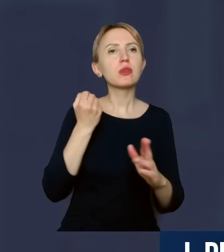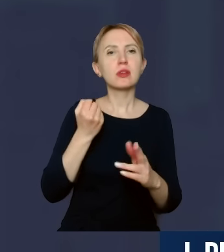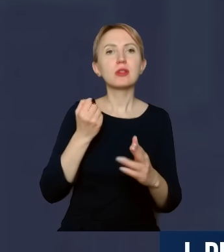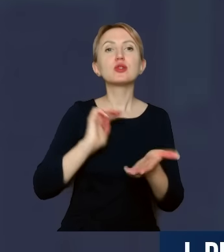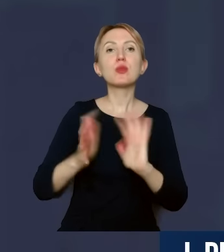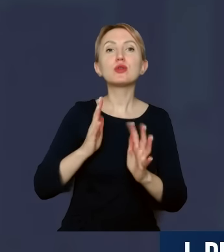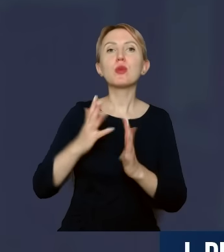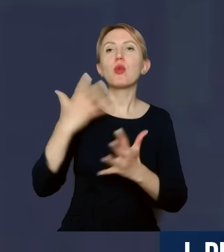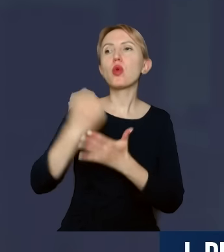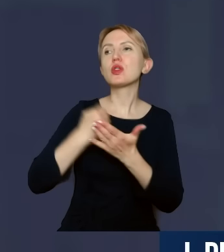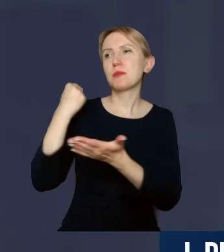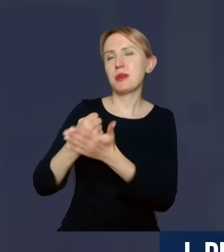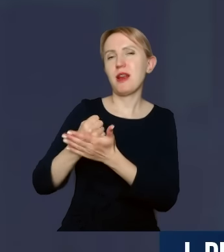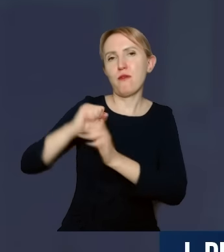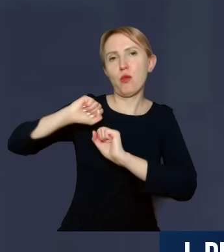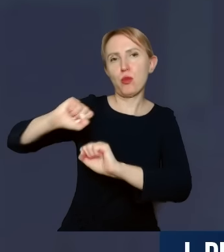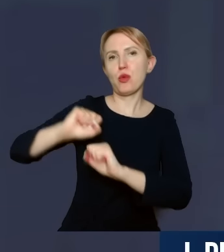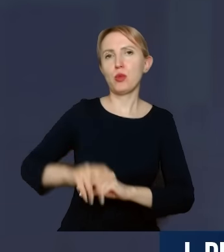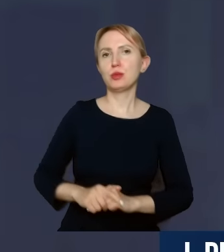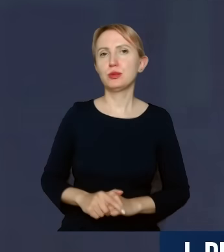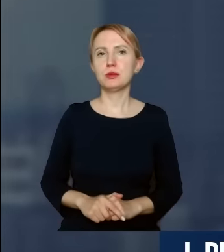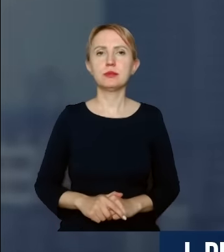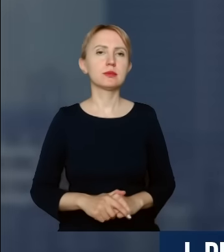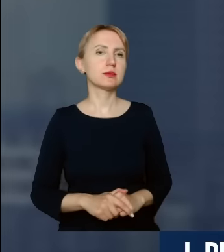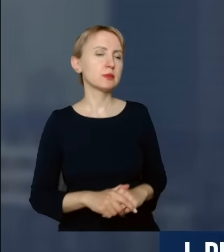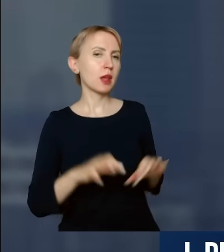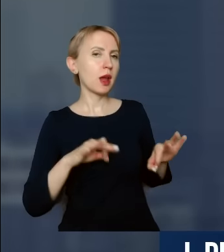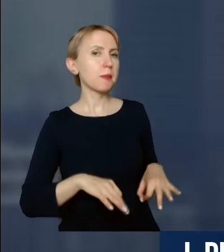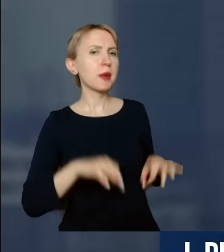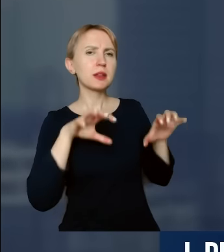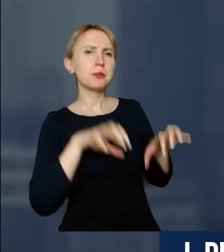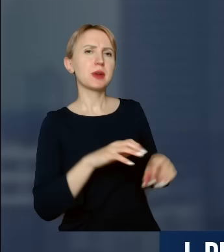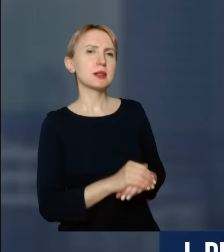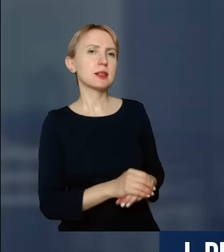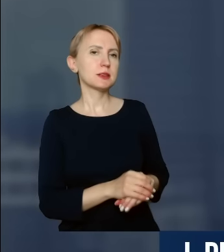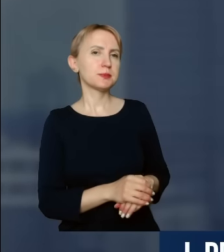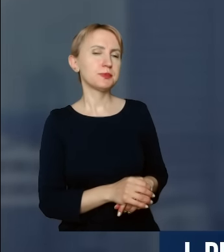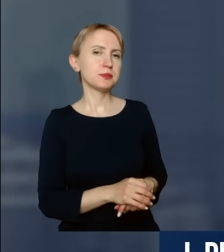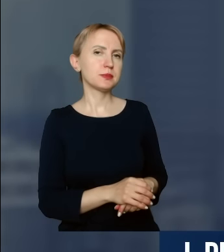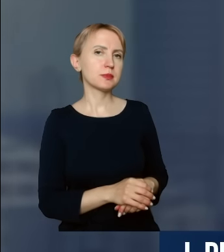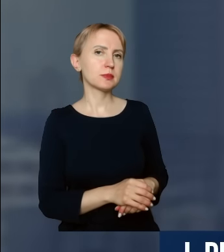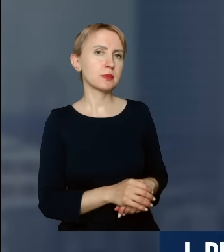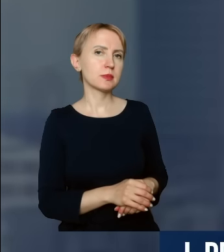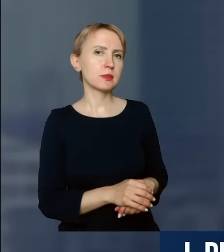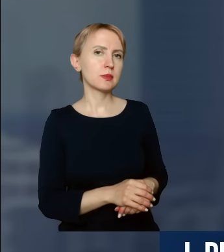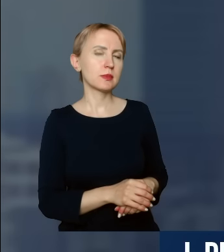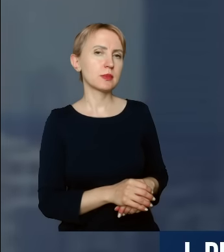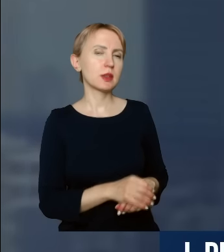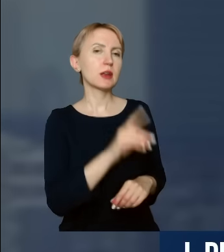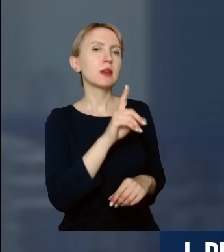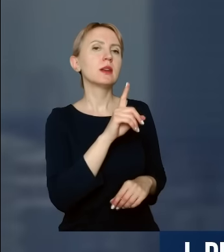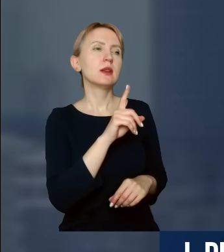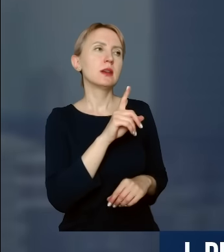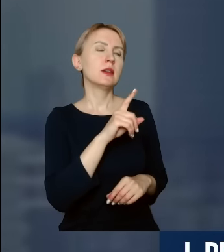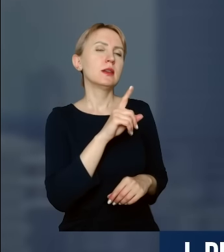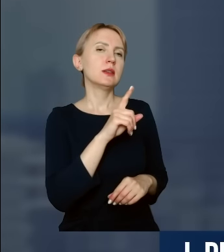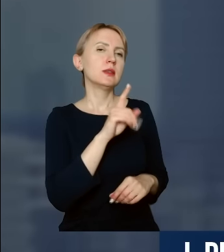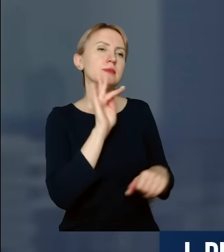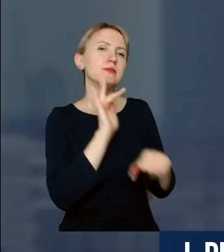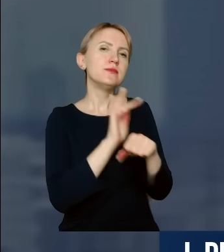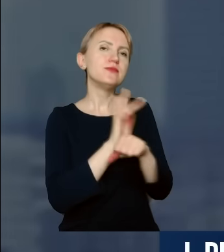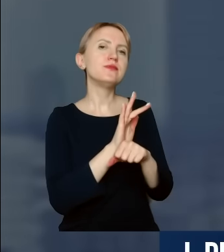żeby mogli bronić swoich praw. Pani prezes, czym taki czarny PR wokół Trybunału Konstytucyjnego, który już jest